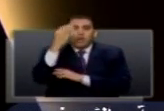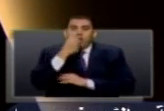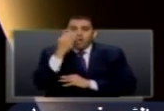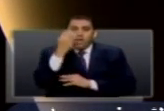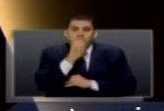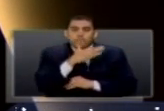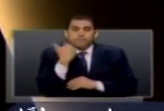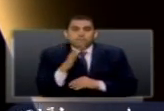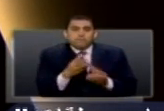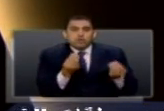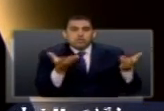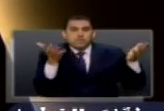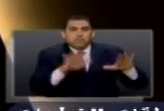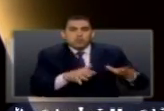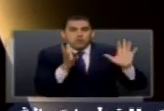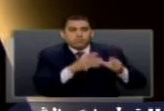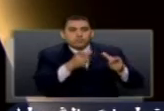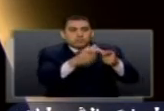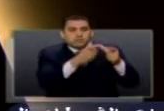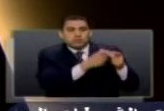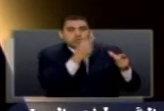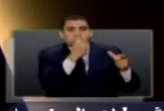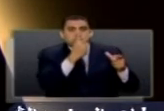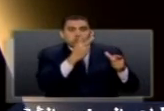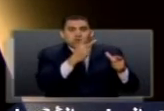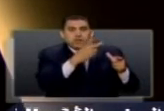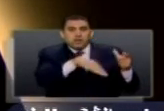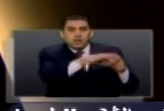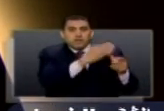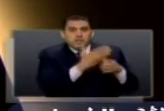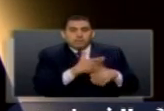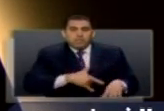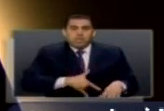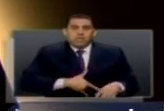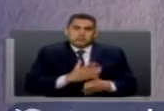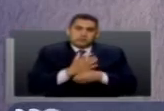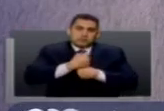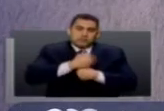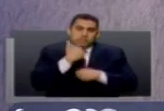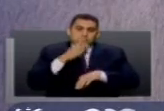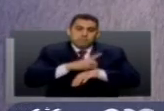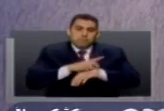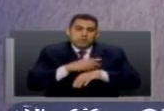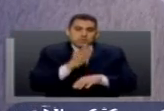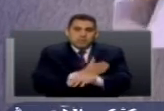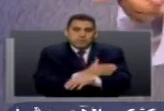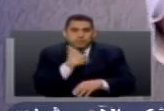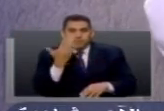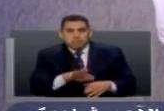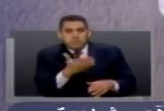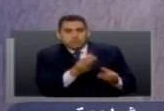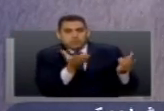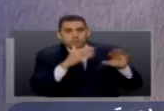عدد كبير من القبيلتين من الفخيده التين من شده الجوع والمرض والالم فهو الذي تسبب في اباده